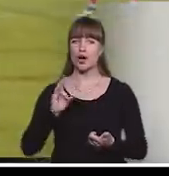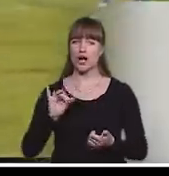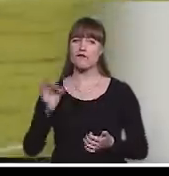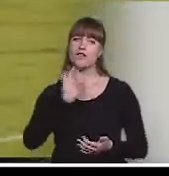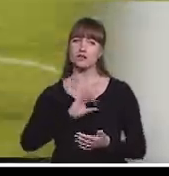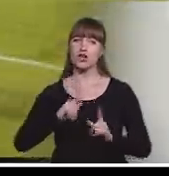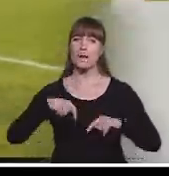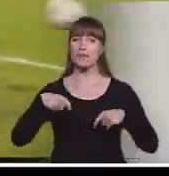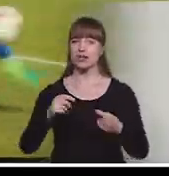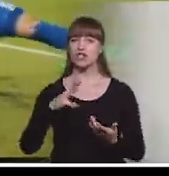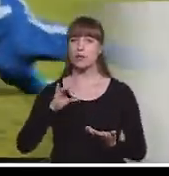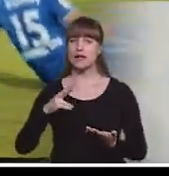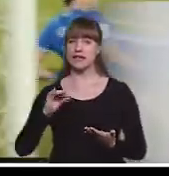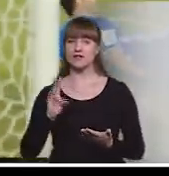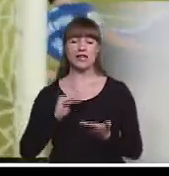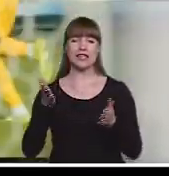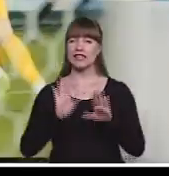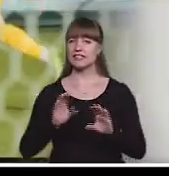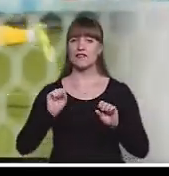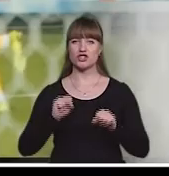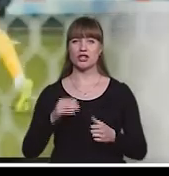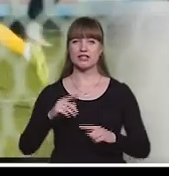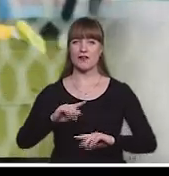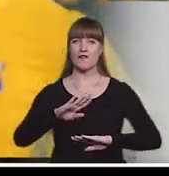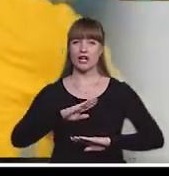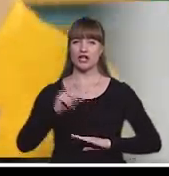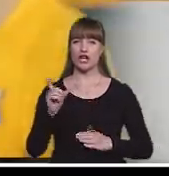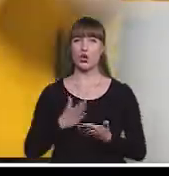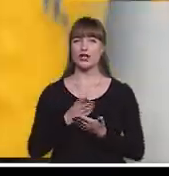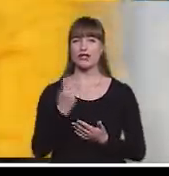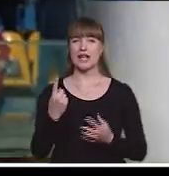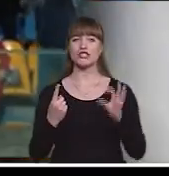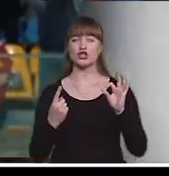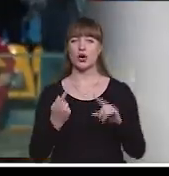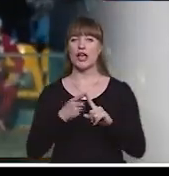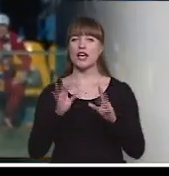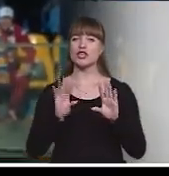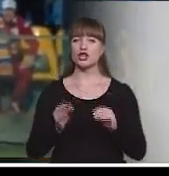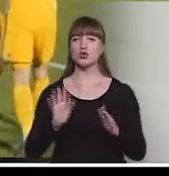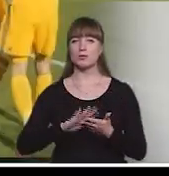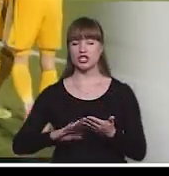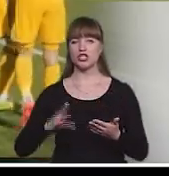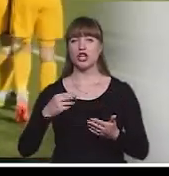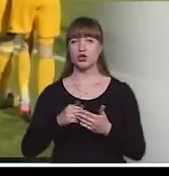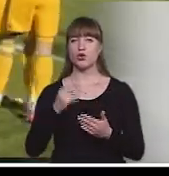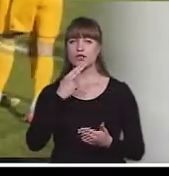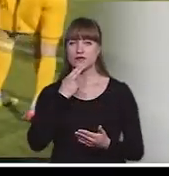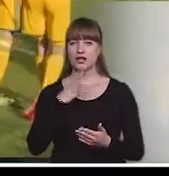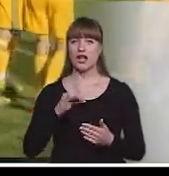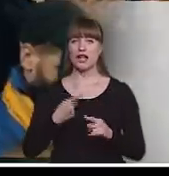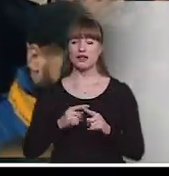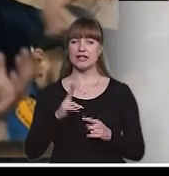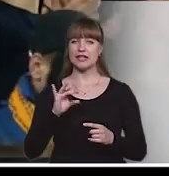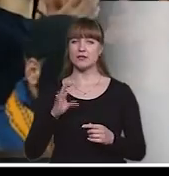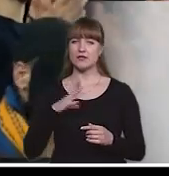Бухаров воспользовался передачей Могилевца и не оставил шансов вратарю гостей 1-0. Этот счет продержался до финального свистка.